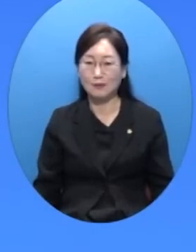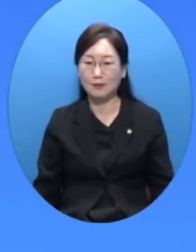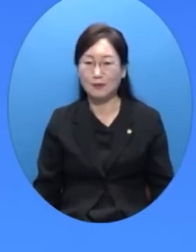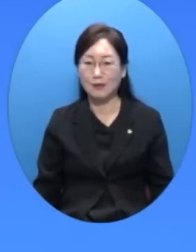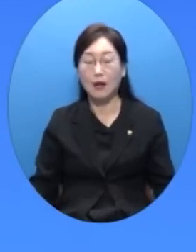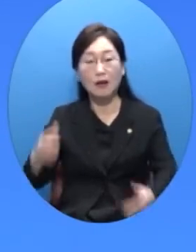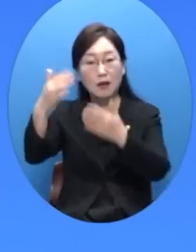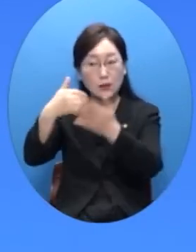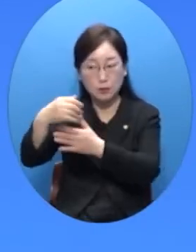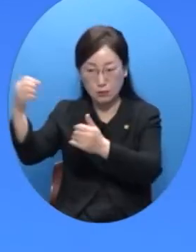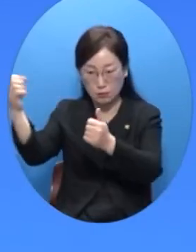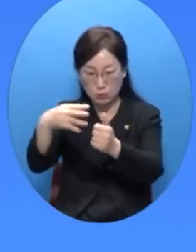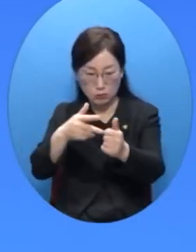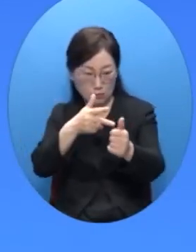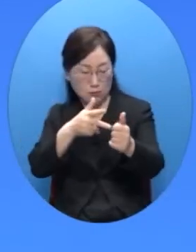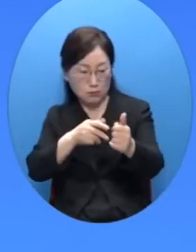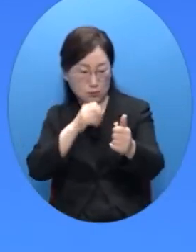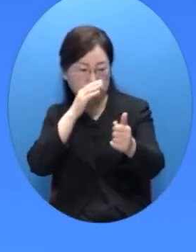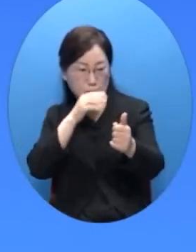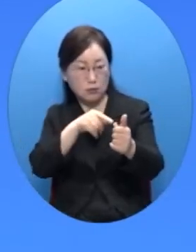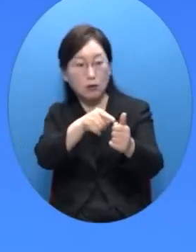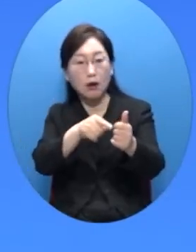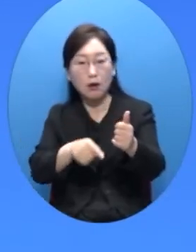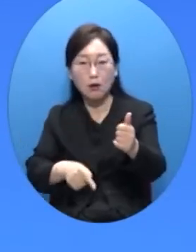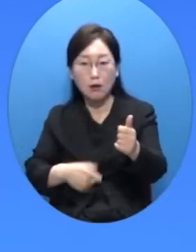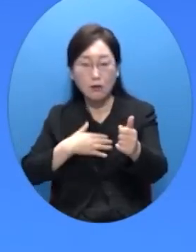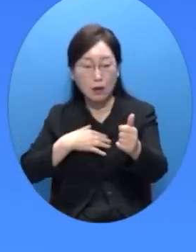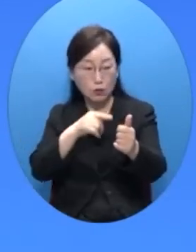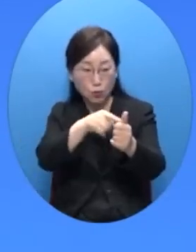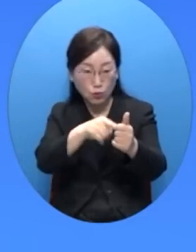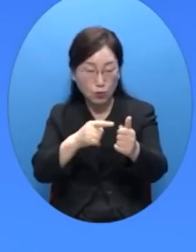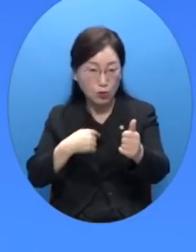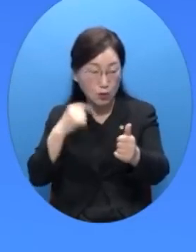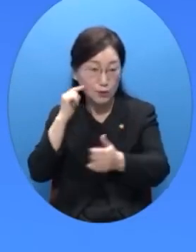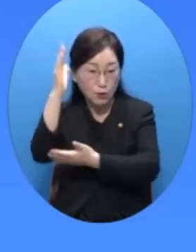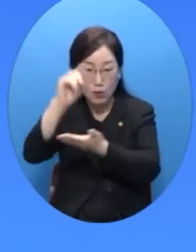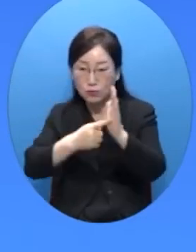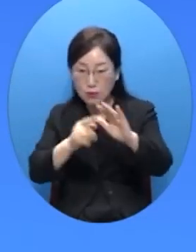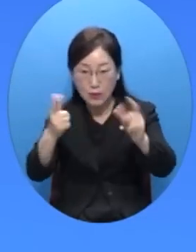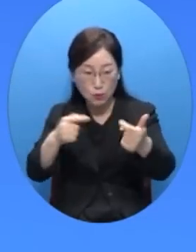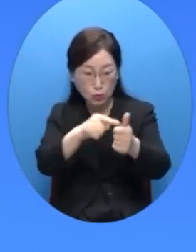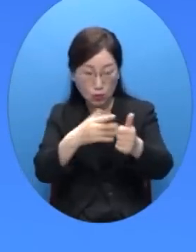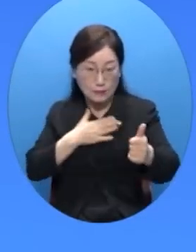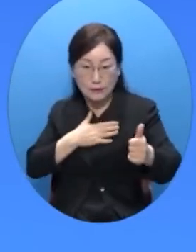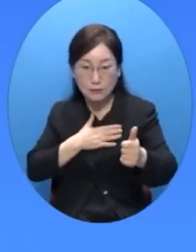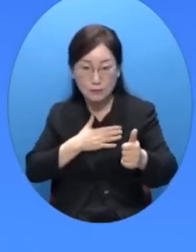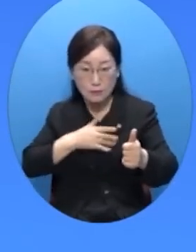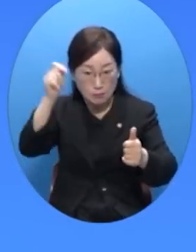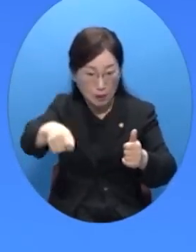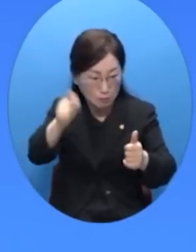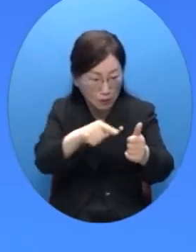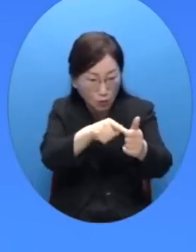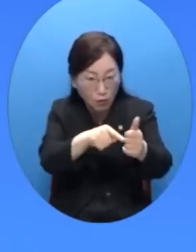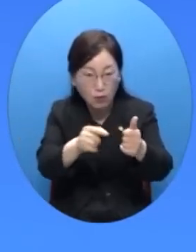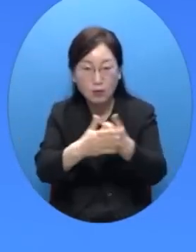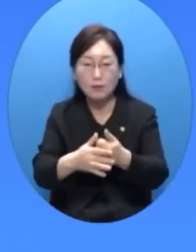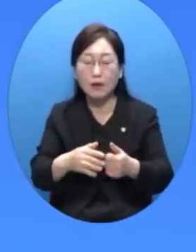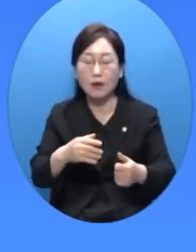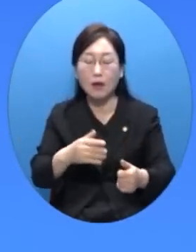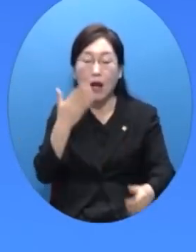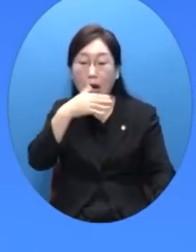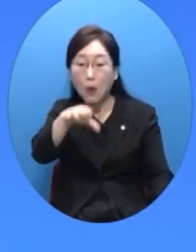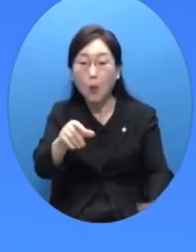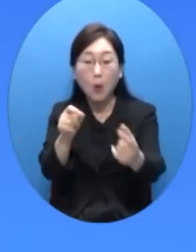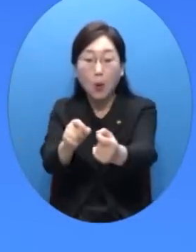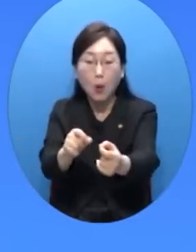그때 하나님 말씀하셨습니다. 내가 나의 영광을 드러내지 못하고 내 모습을 나타냈기 때문에 너는 가나안 입구까지만